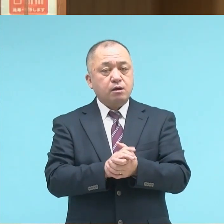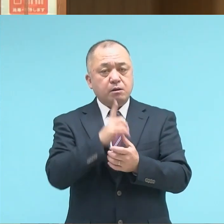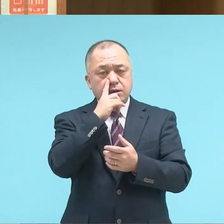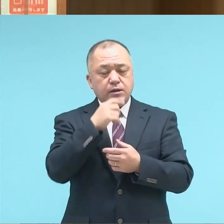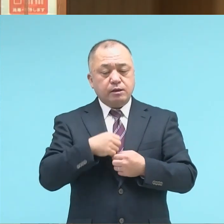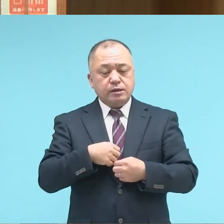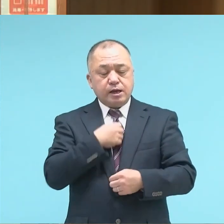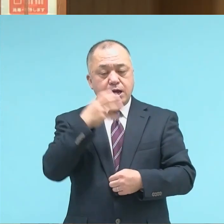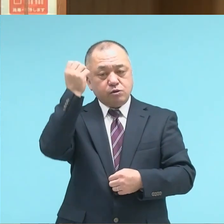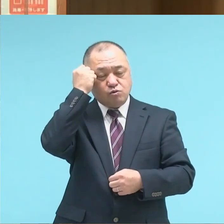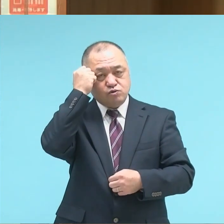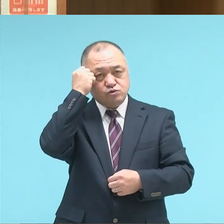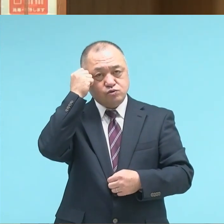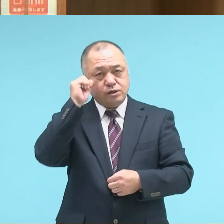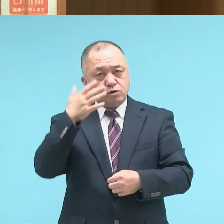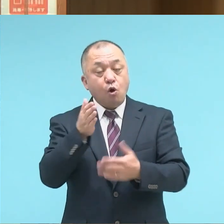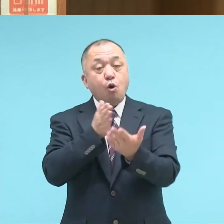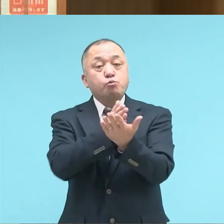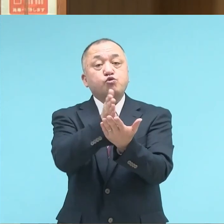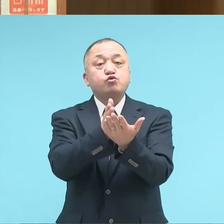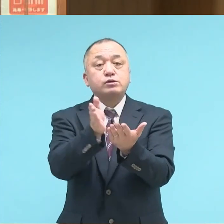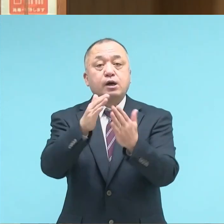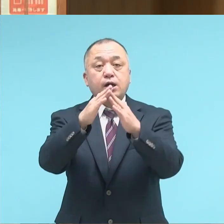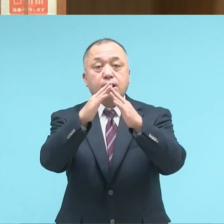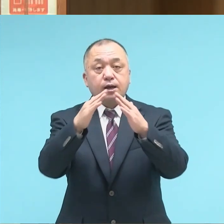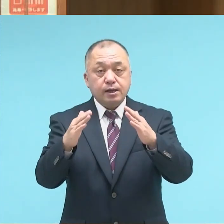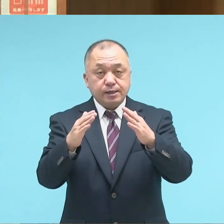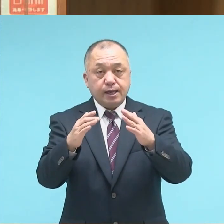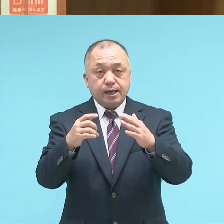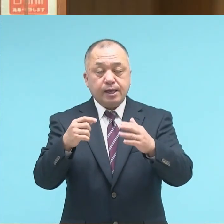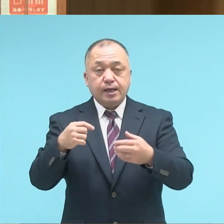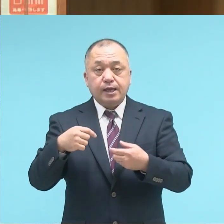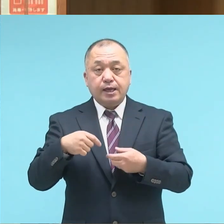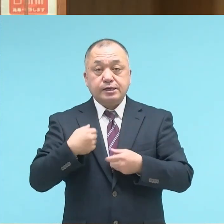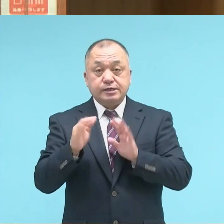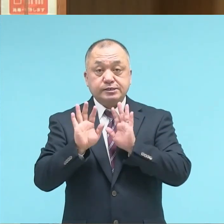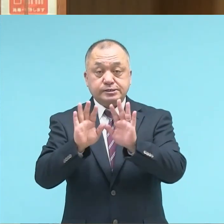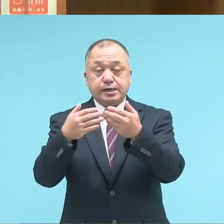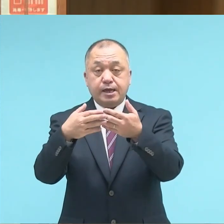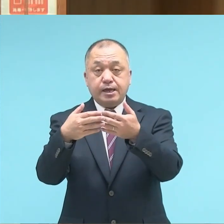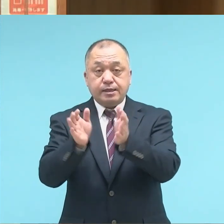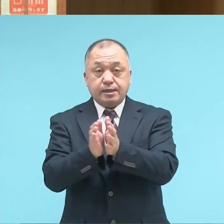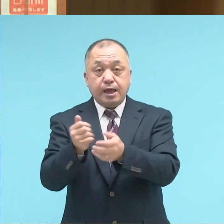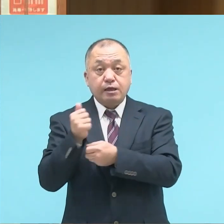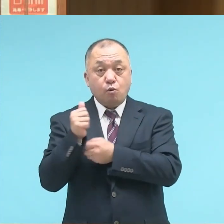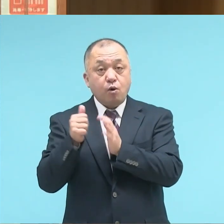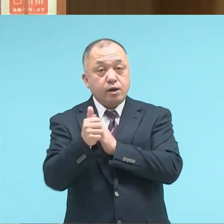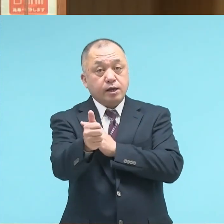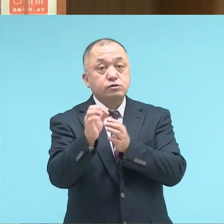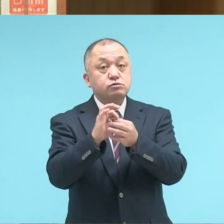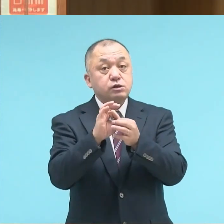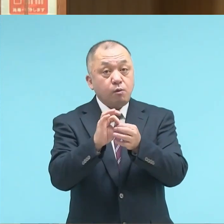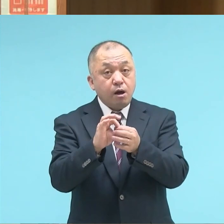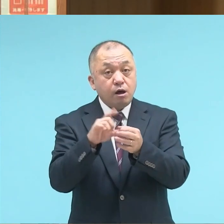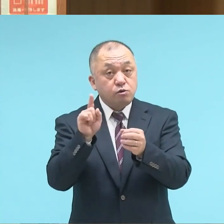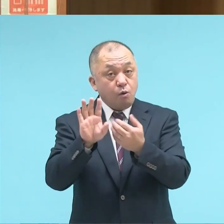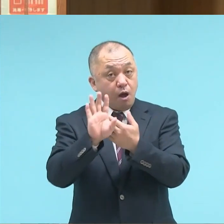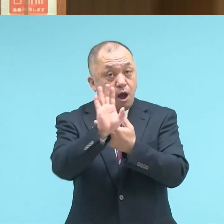ですが、分科会でその自衛隊の派遣について提案があったのってその後ですよね。